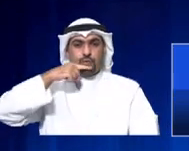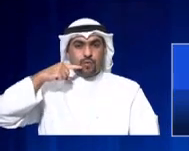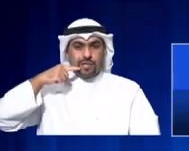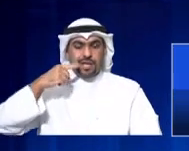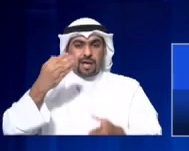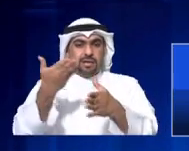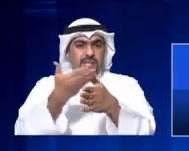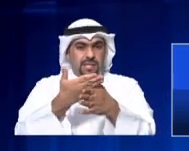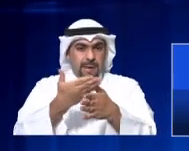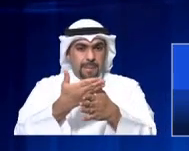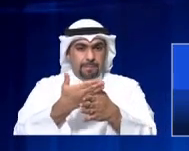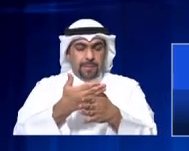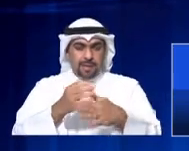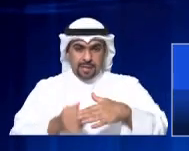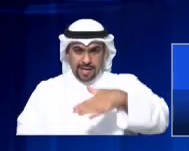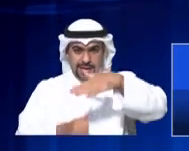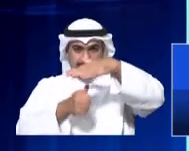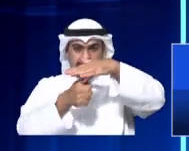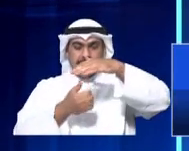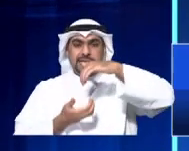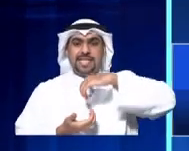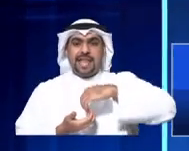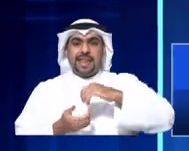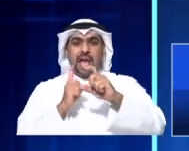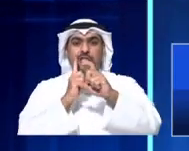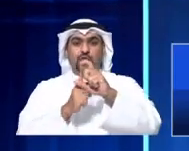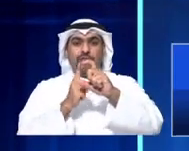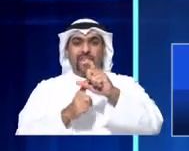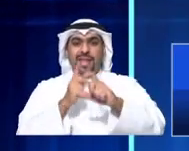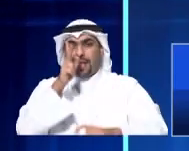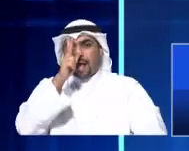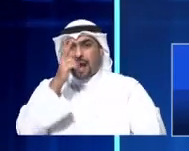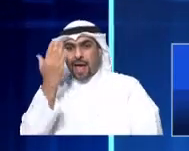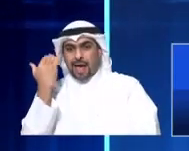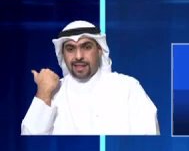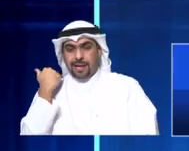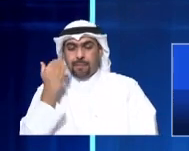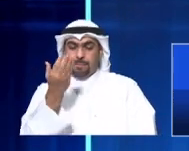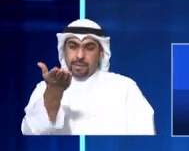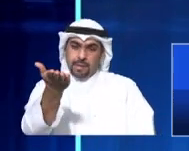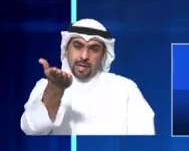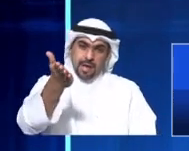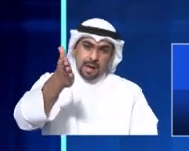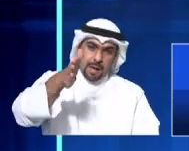رئيس روسيا الاتحادية الصديقة. ضمنها سمو خالص تعازي وصادق